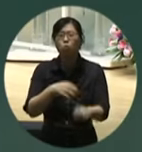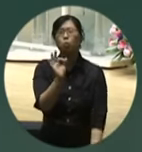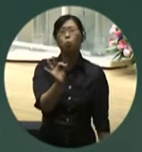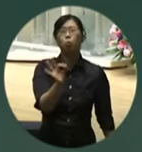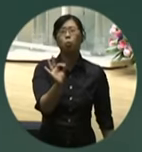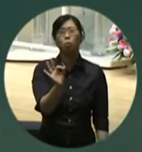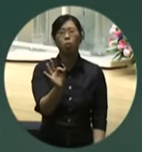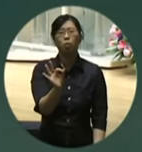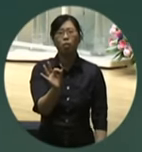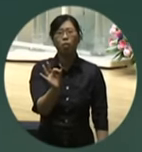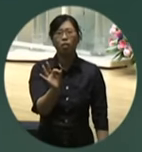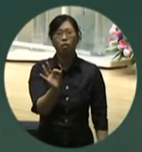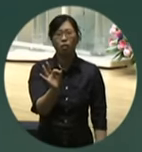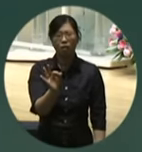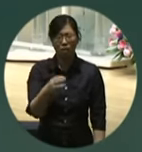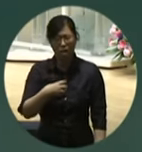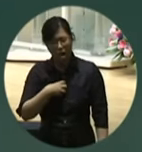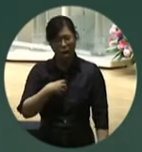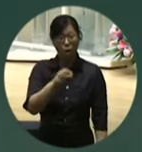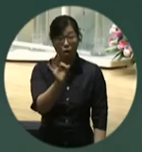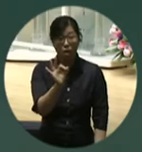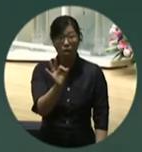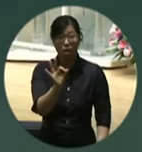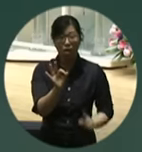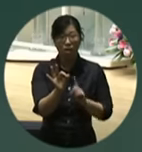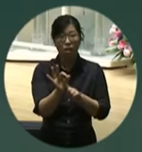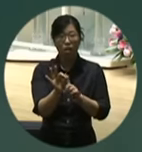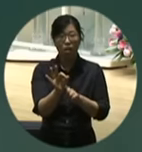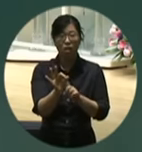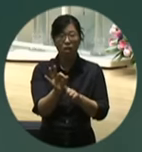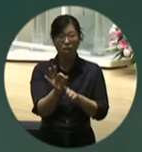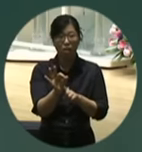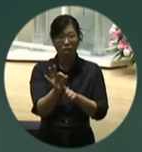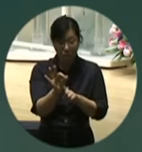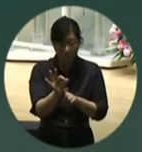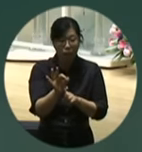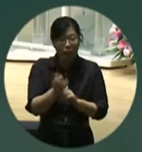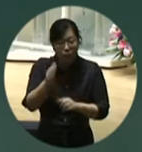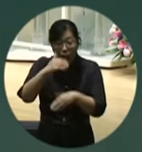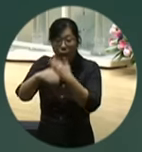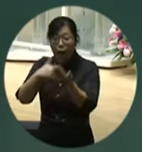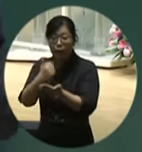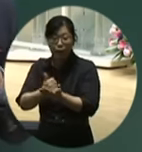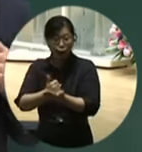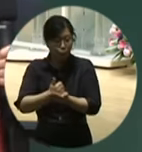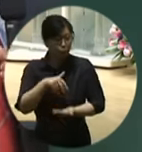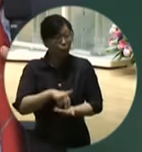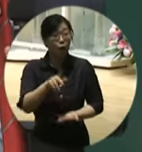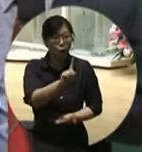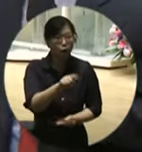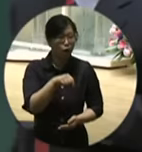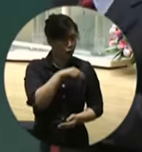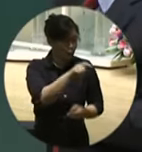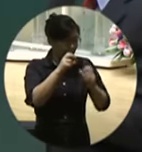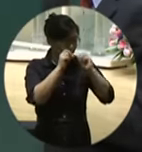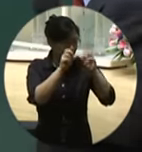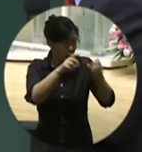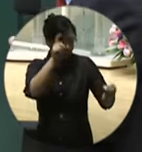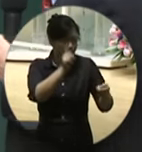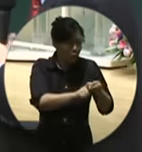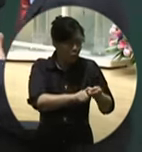놓고 원리스가 되는 시간에 하나님이 주시는 기적이 일어났다. So a lot of people worry about finances inside the church, but then when